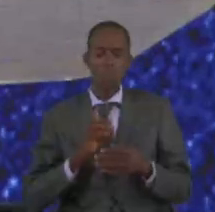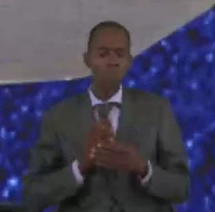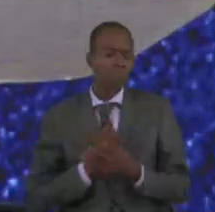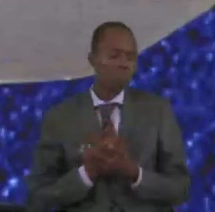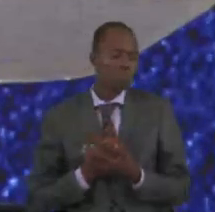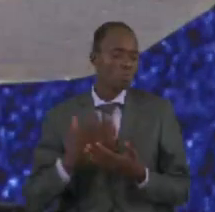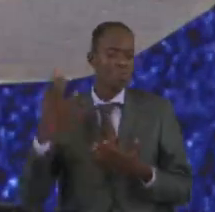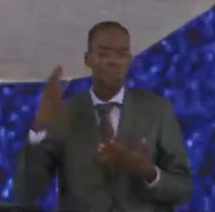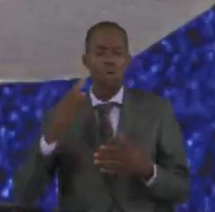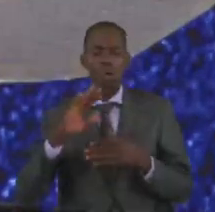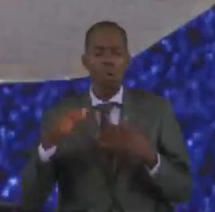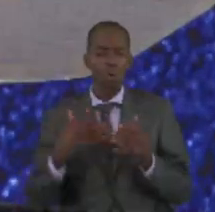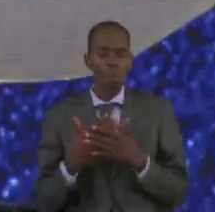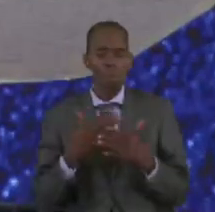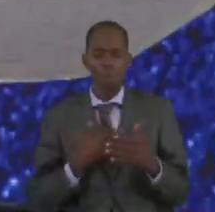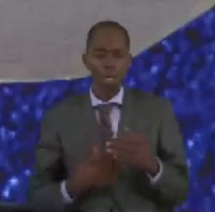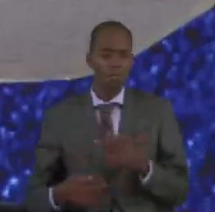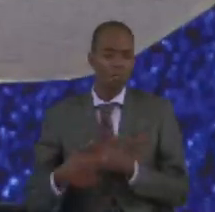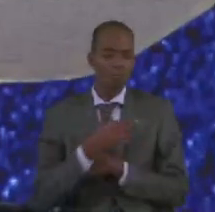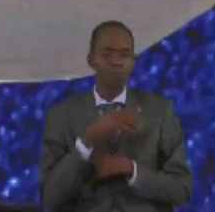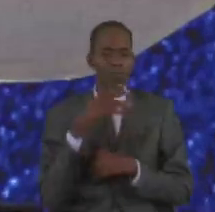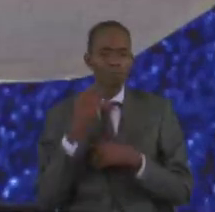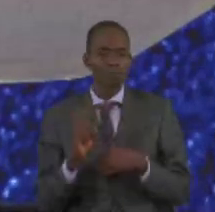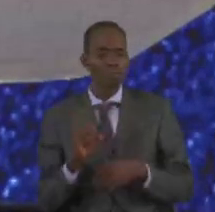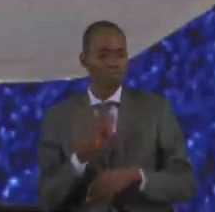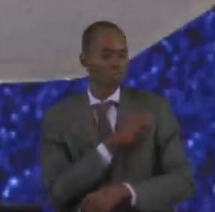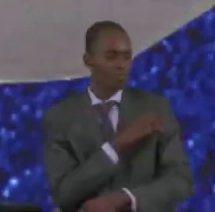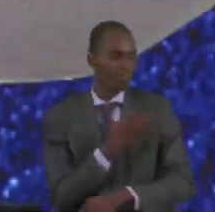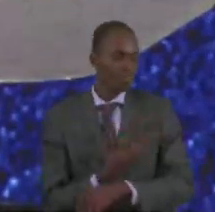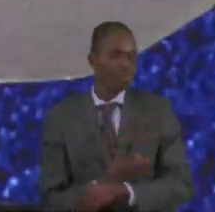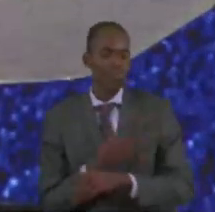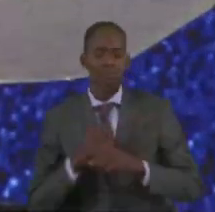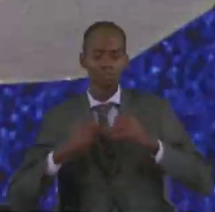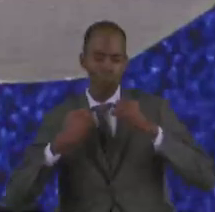persécuter l'Église, ravager l'Église. J'ai passé